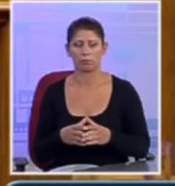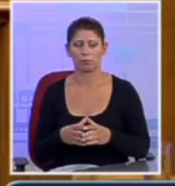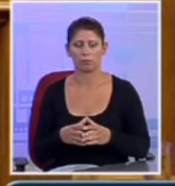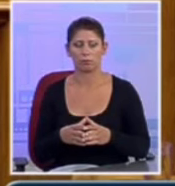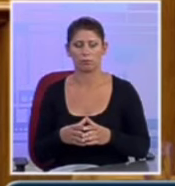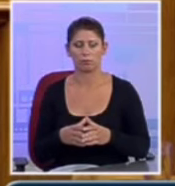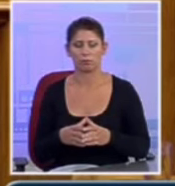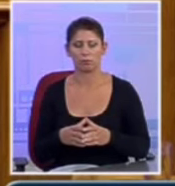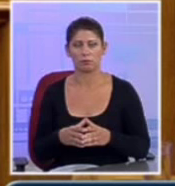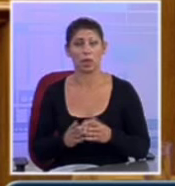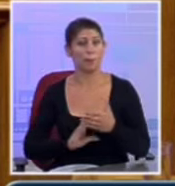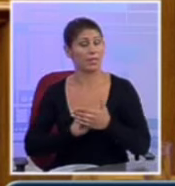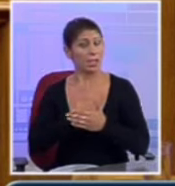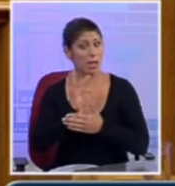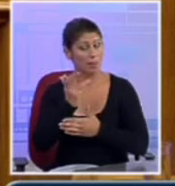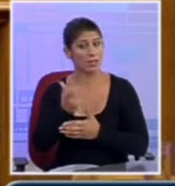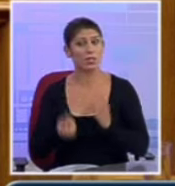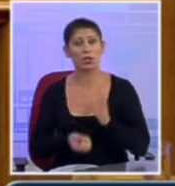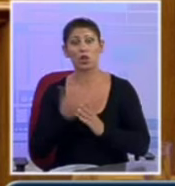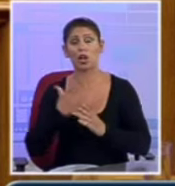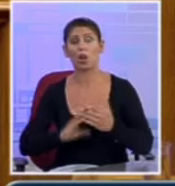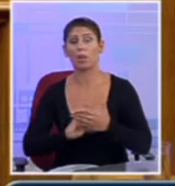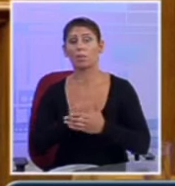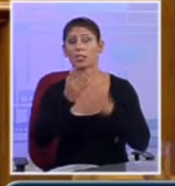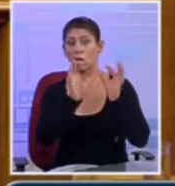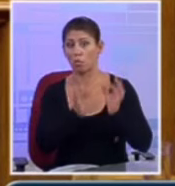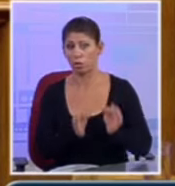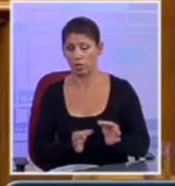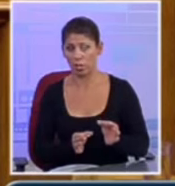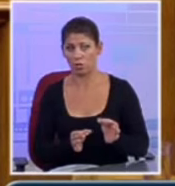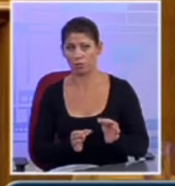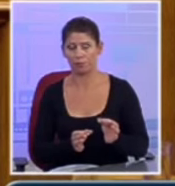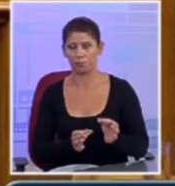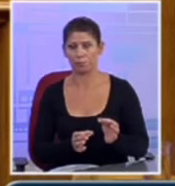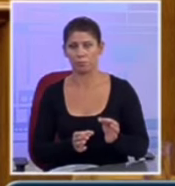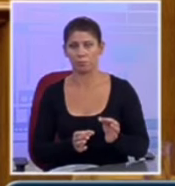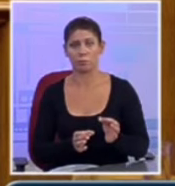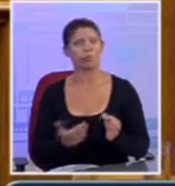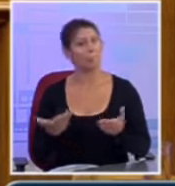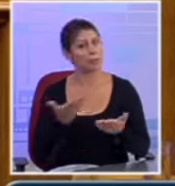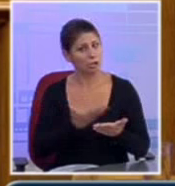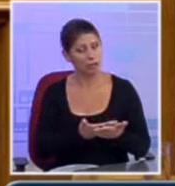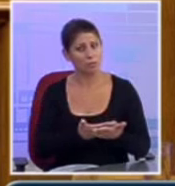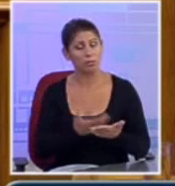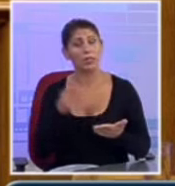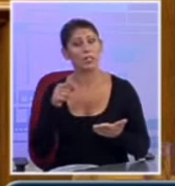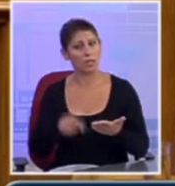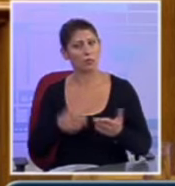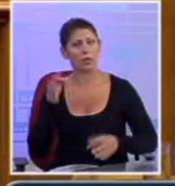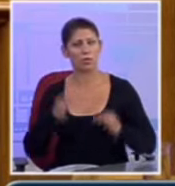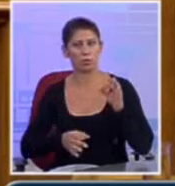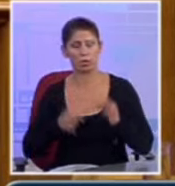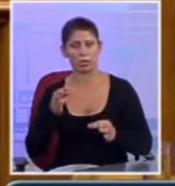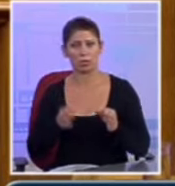την ανάπτυξη και το νέο αναπτυξιακό μοντέλο που προτείνουμε και το οποίο θα το